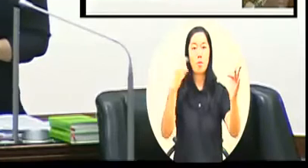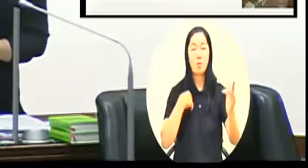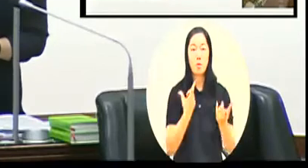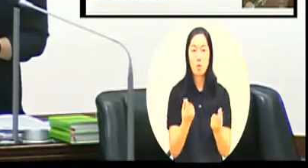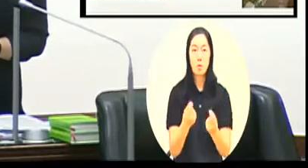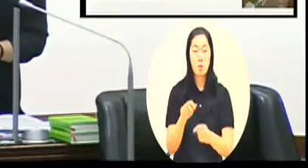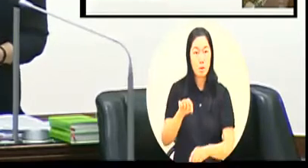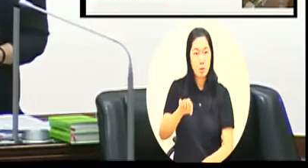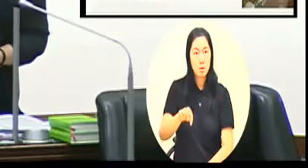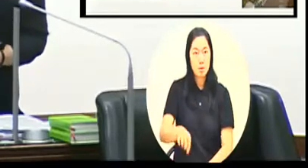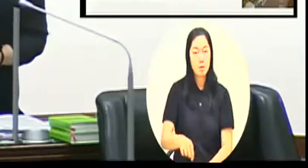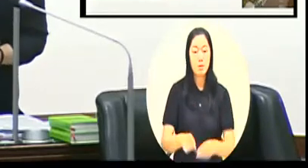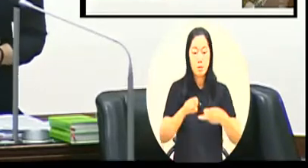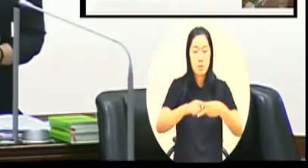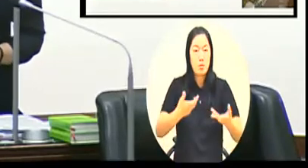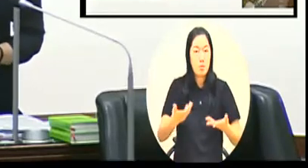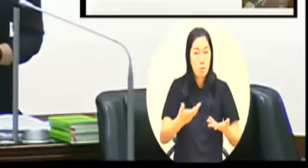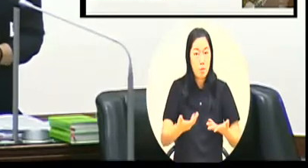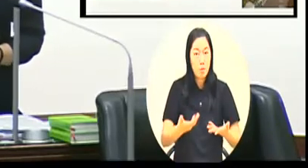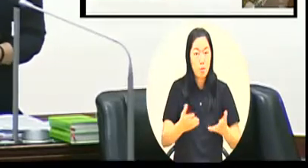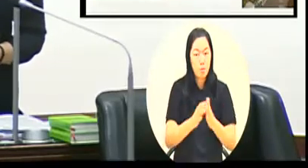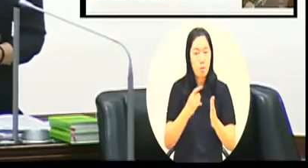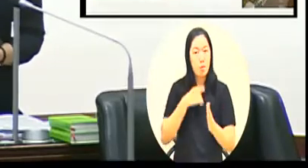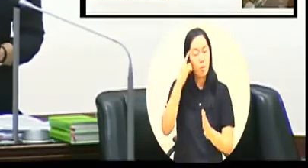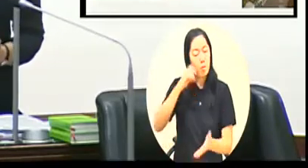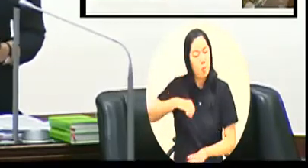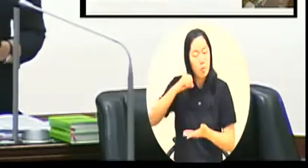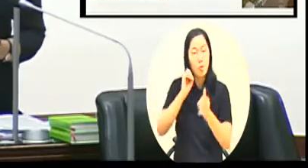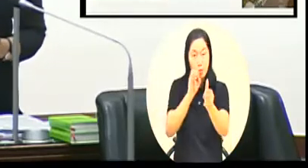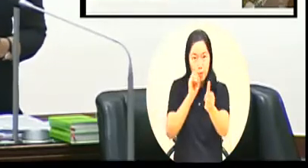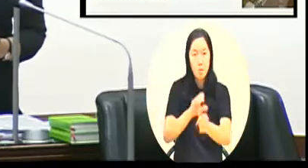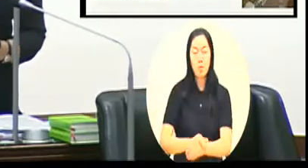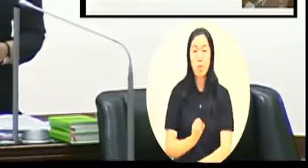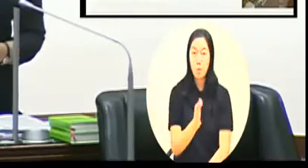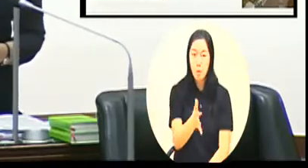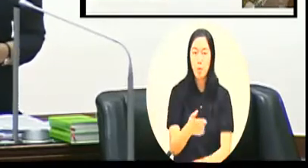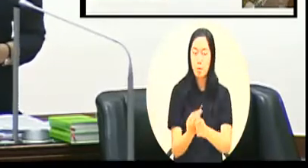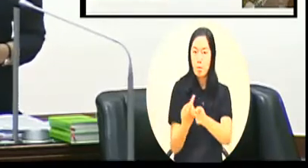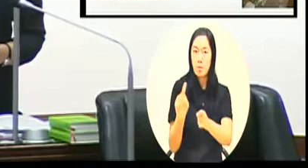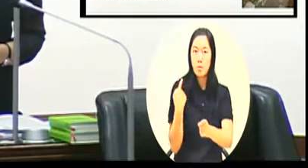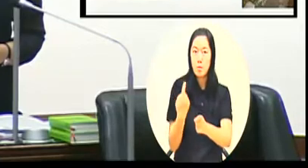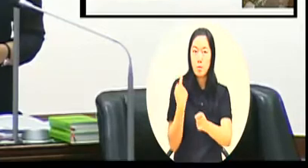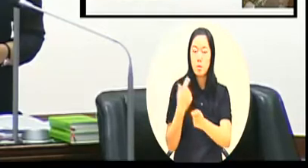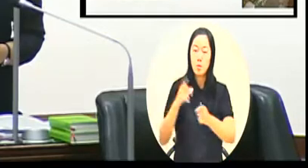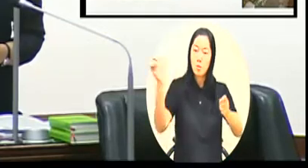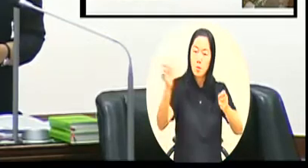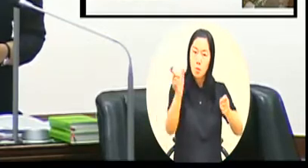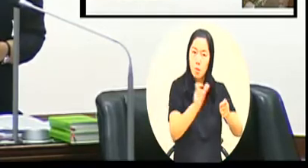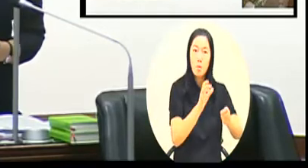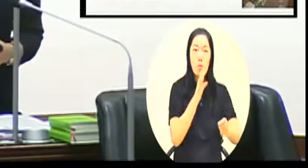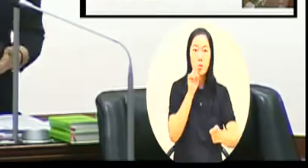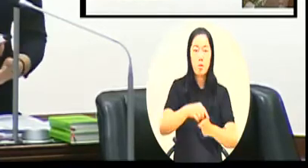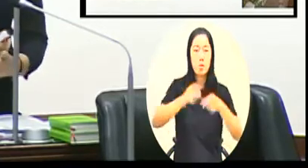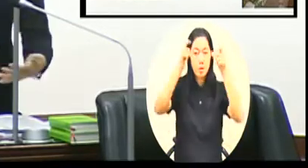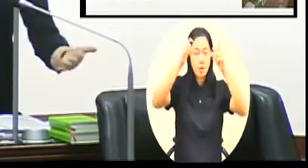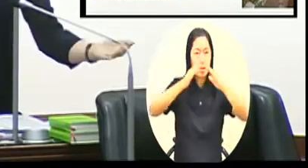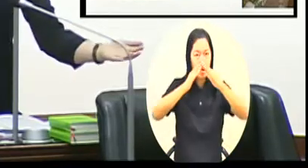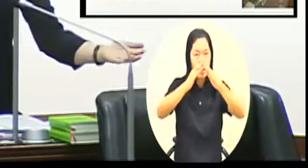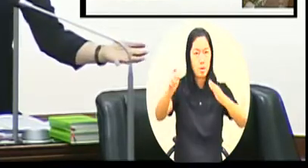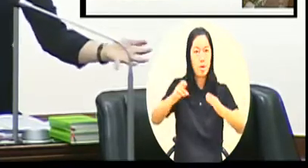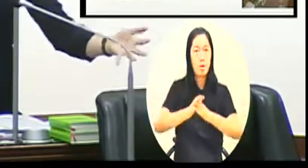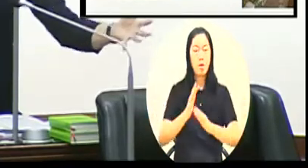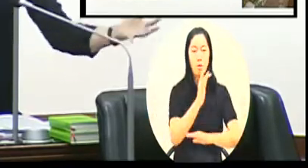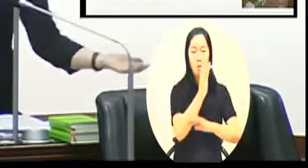跟我们公务局来建议的，因为我们去年台风天的时候，我们都知道高雄市的行道